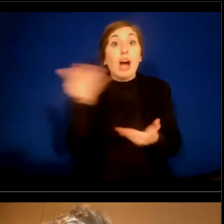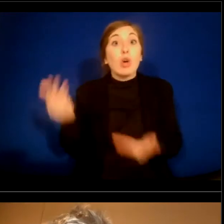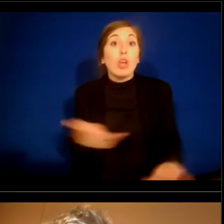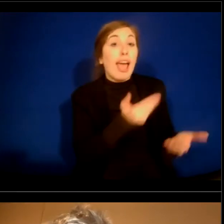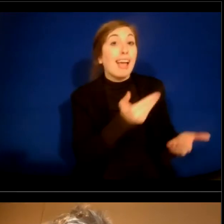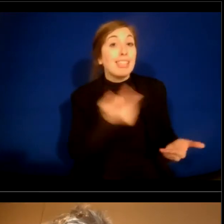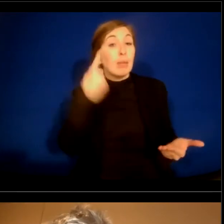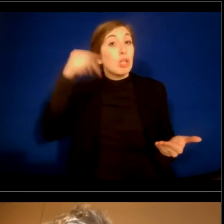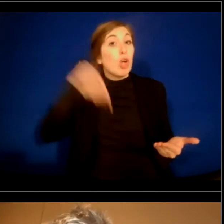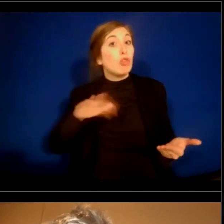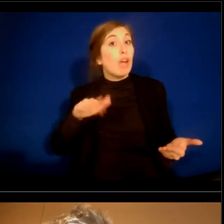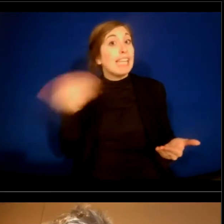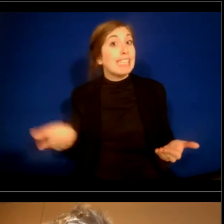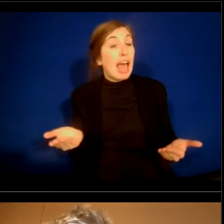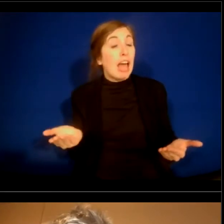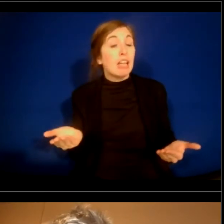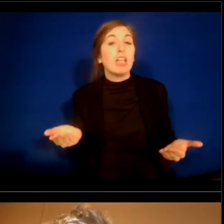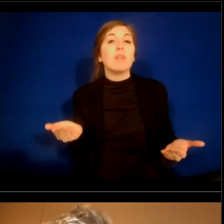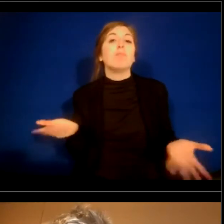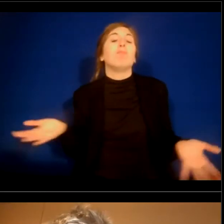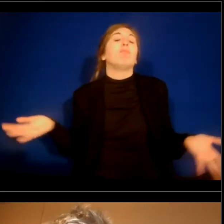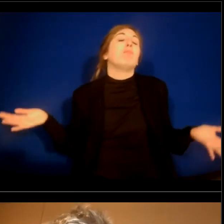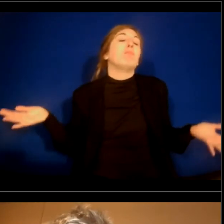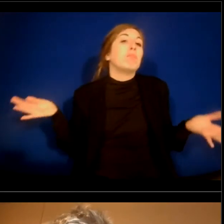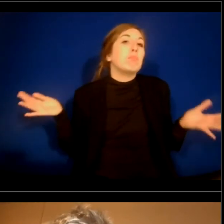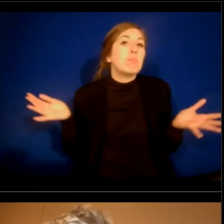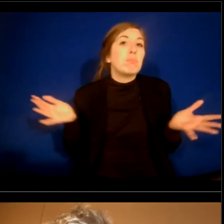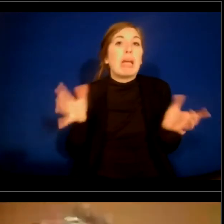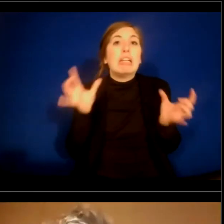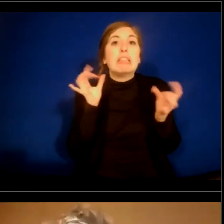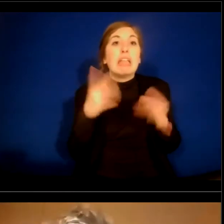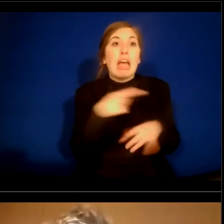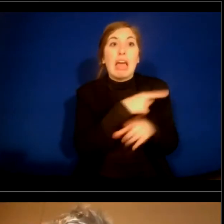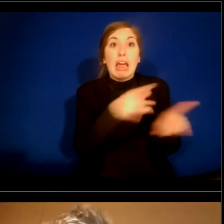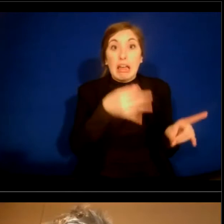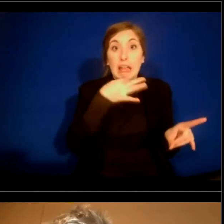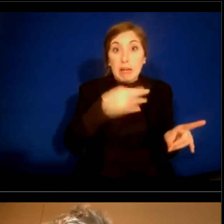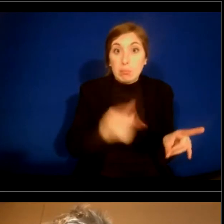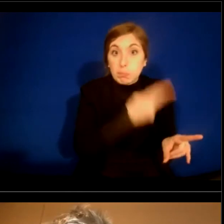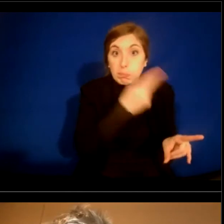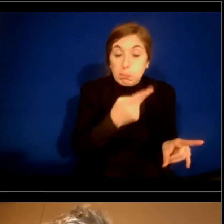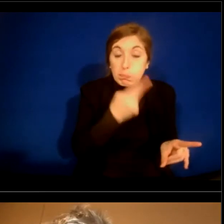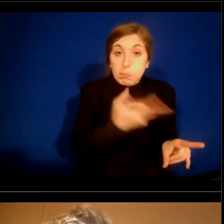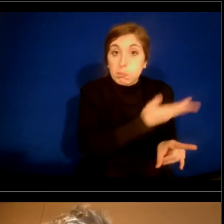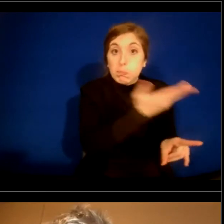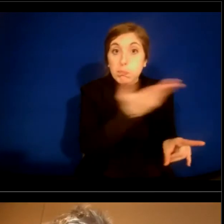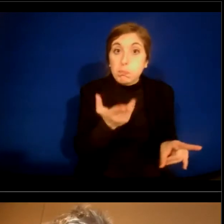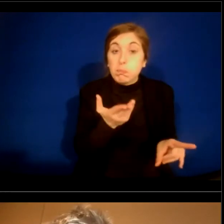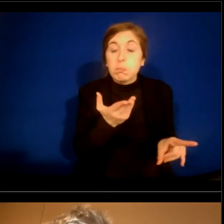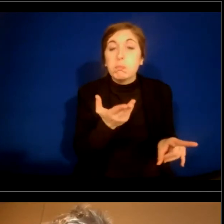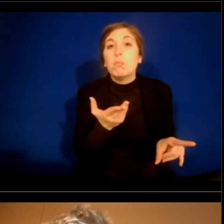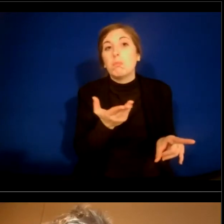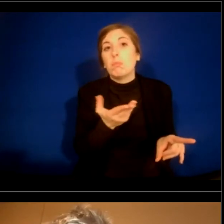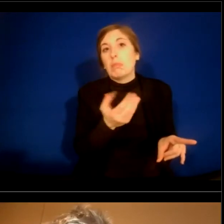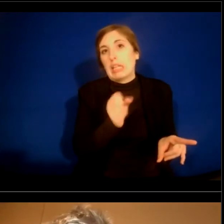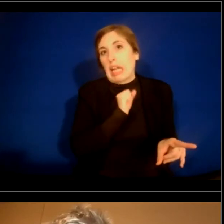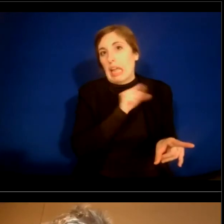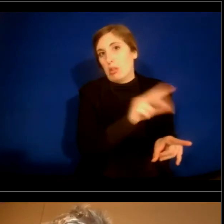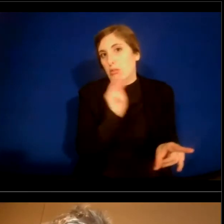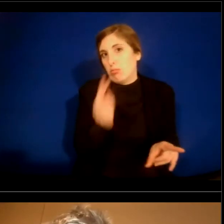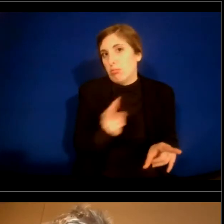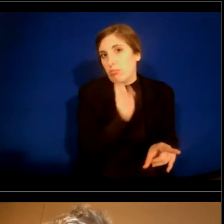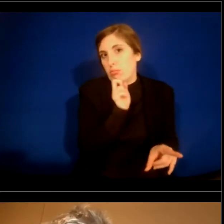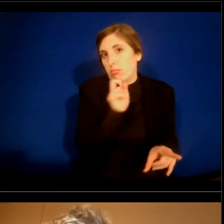però eventualmente non dovessero, come dire, essere in grado di farlo, ve lo diranno